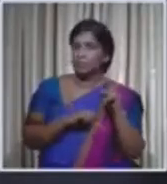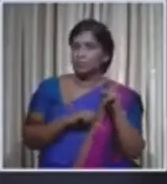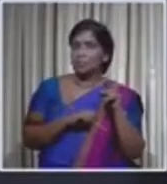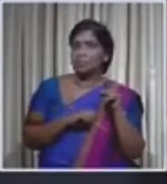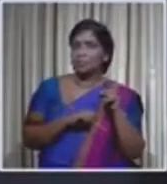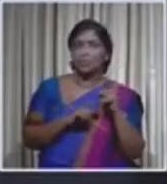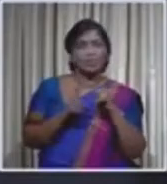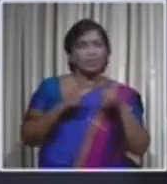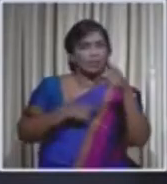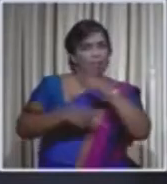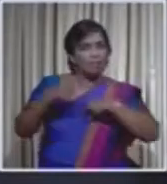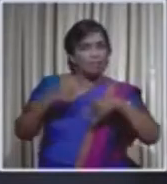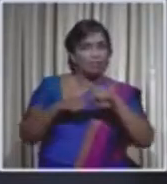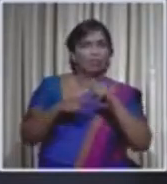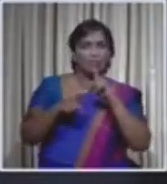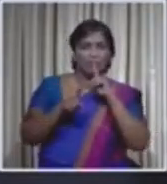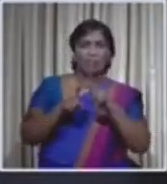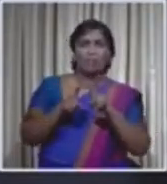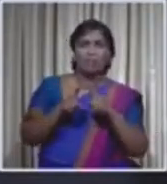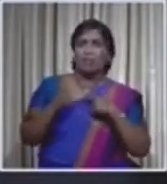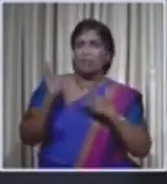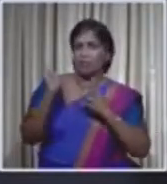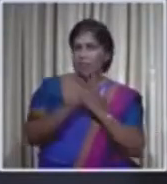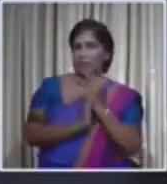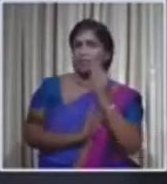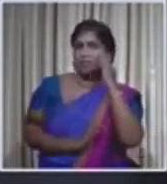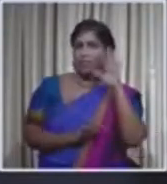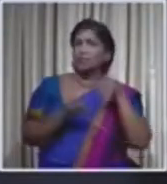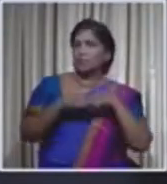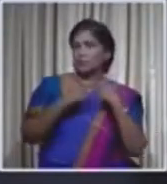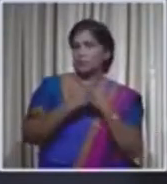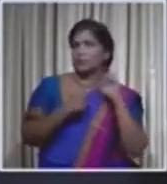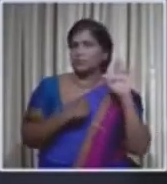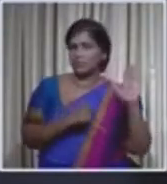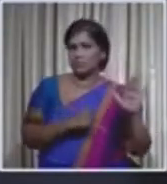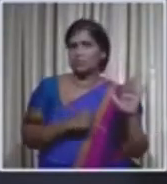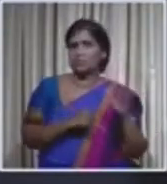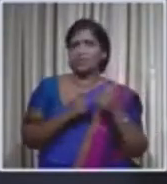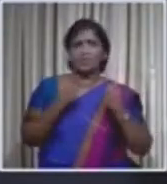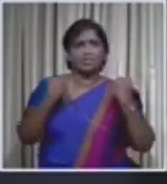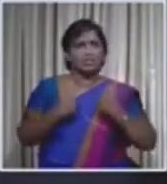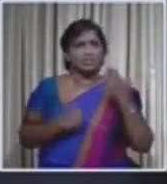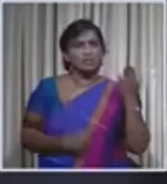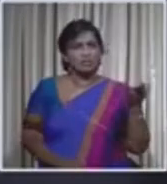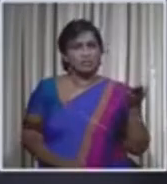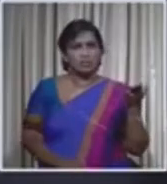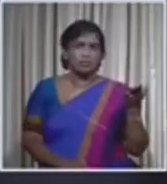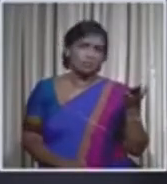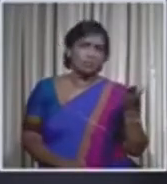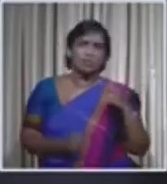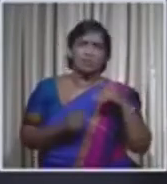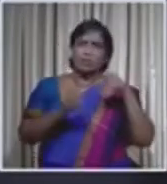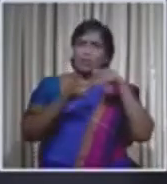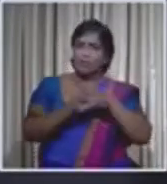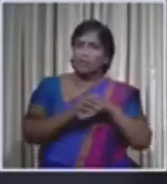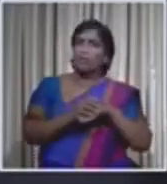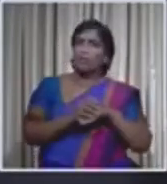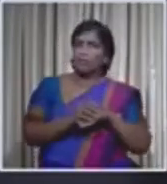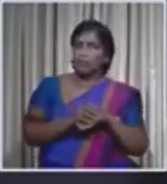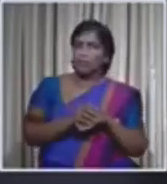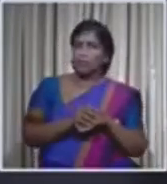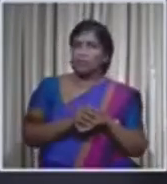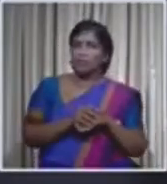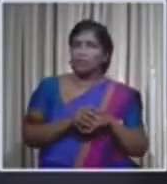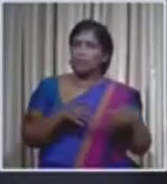මේ සභාව තුළ අරගන්න මම හිතන්නේ අපි අයිතිය දෙමු කාන්තා සංසදයට මේ සභාපතිතුමිය ඇතුළු මේ සභාව ඇතුලේ